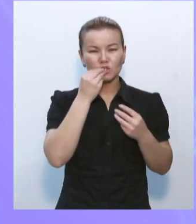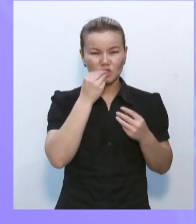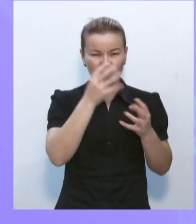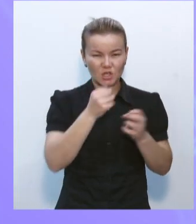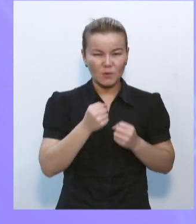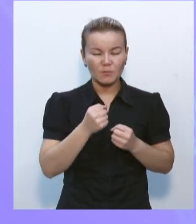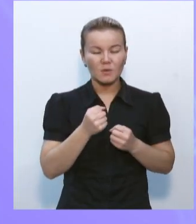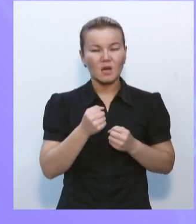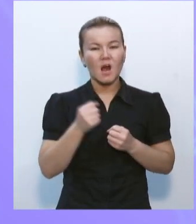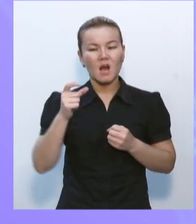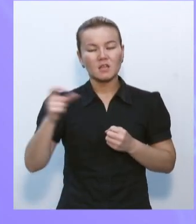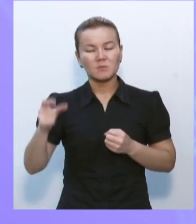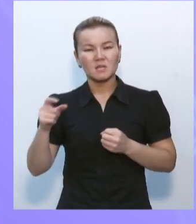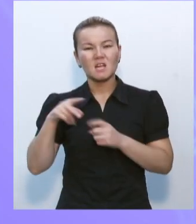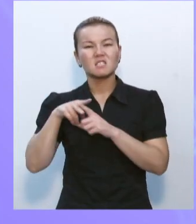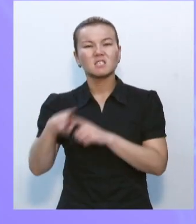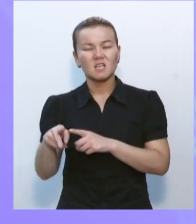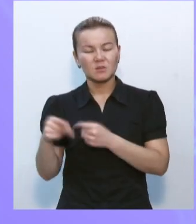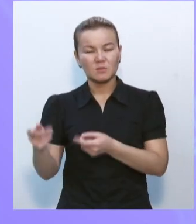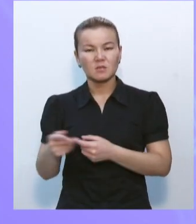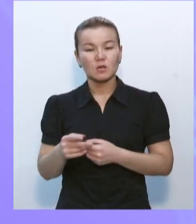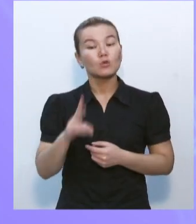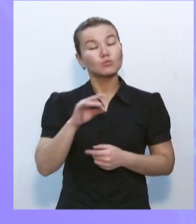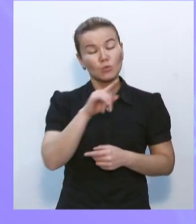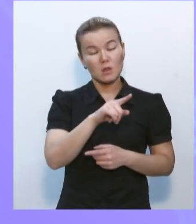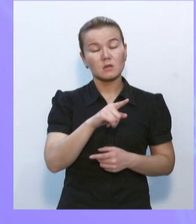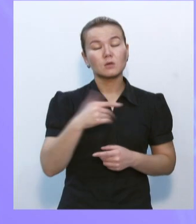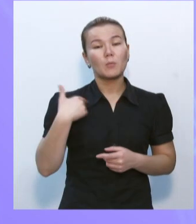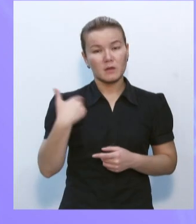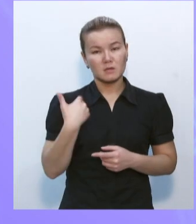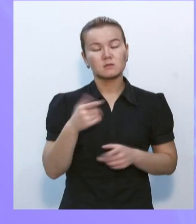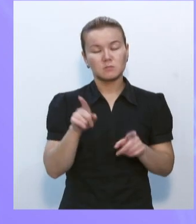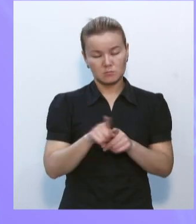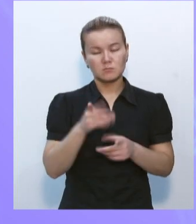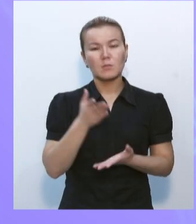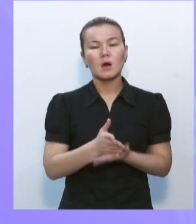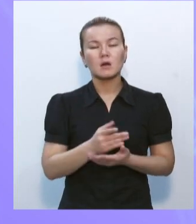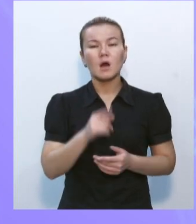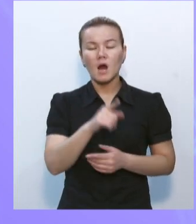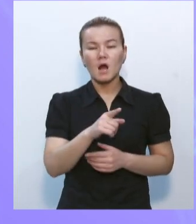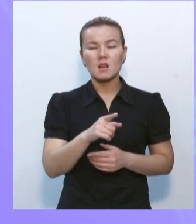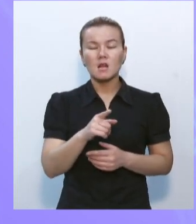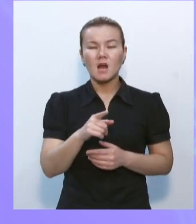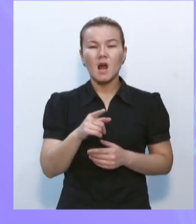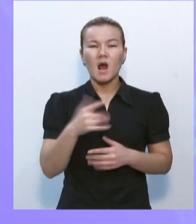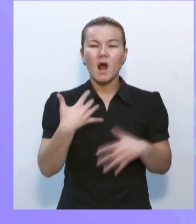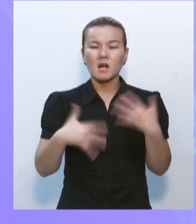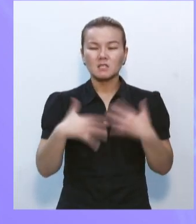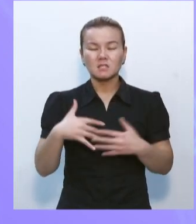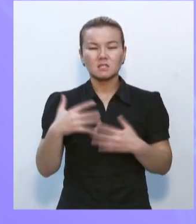келтирет. Бирок алардын пайдасы дагы бар. Ал алсыз жаныбарларды